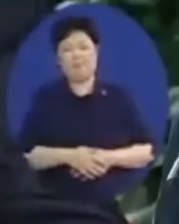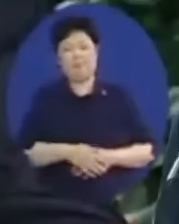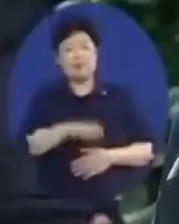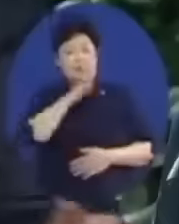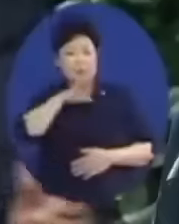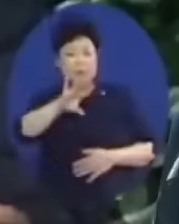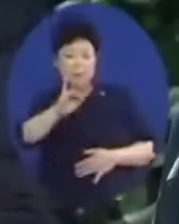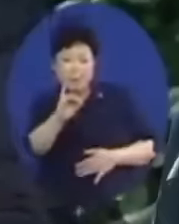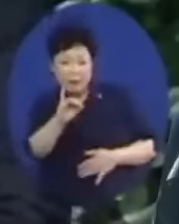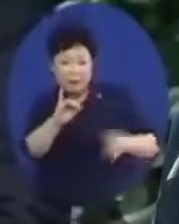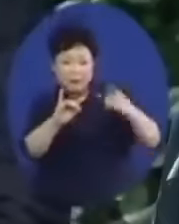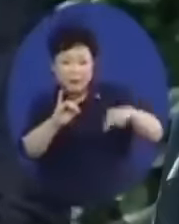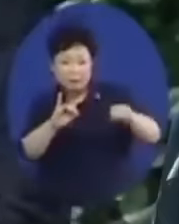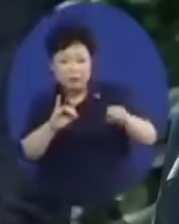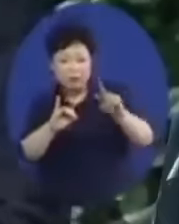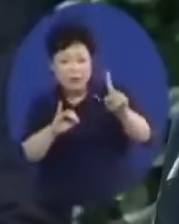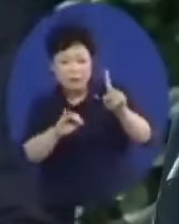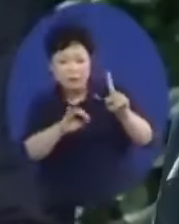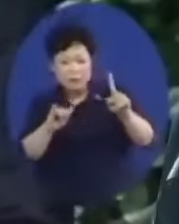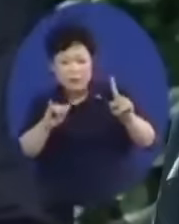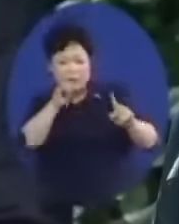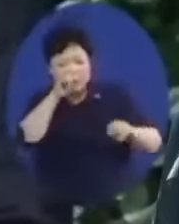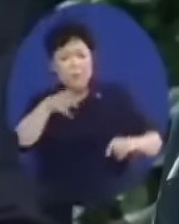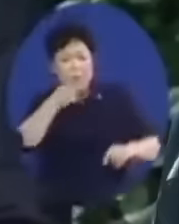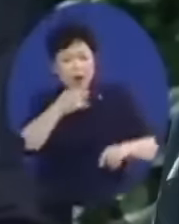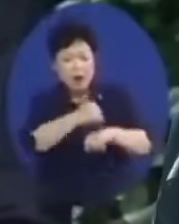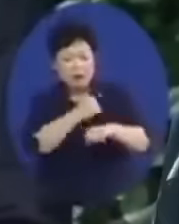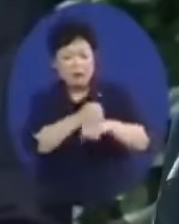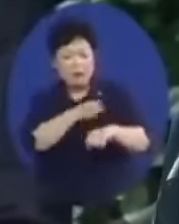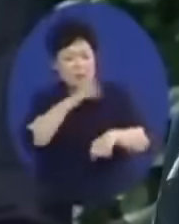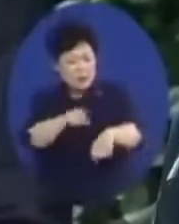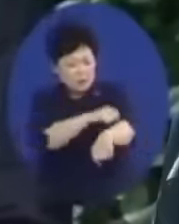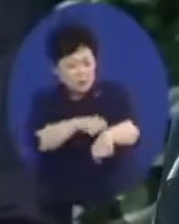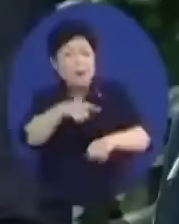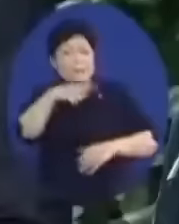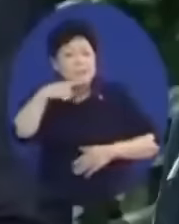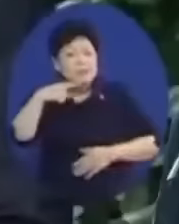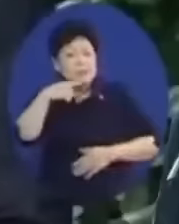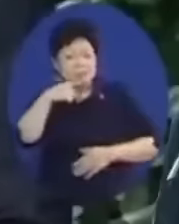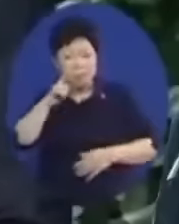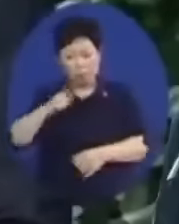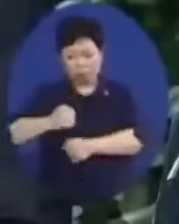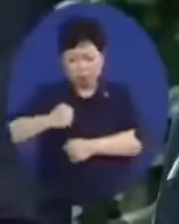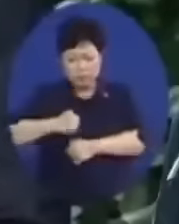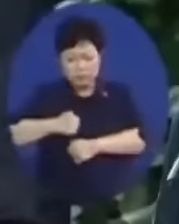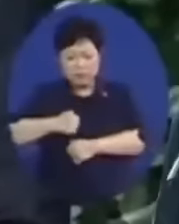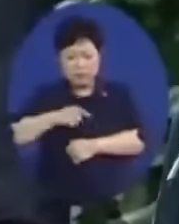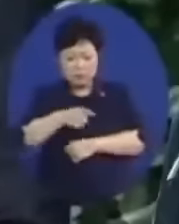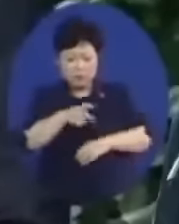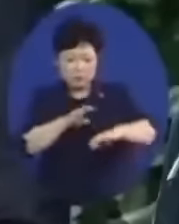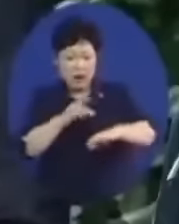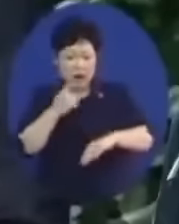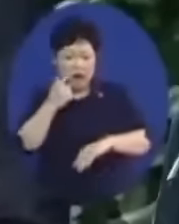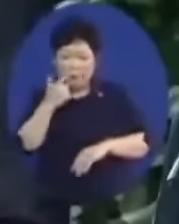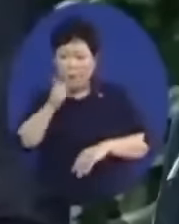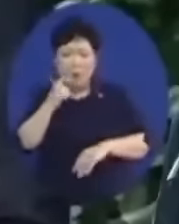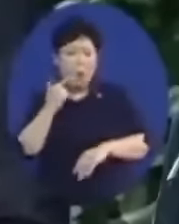100만 명 가운데 몇 명이 있을까 말까 한 그 Rh-AB형의 피의 형태를 가진 군인이 그 차를 탄